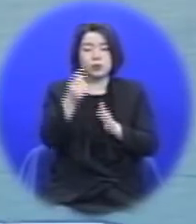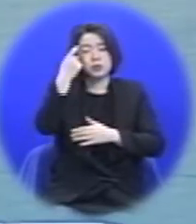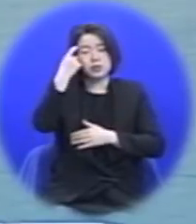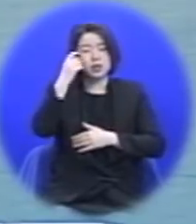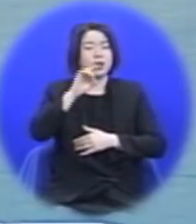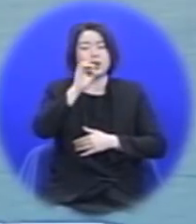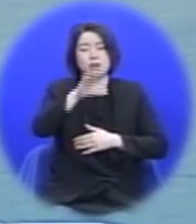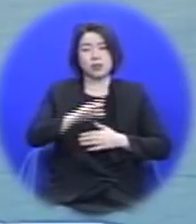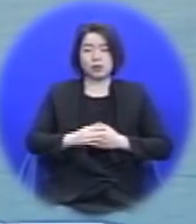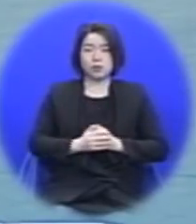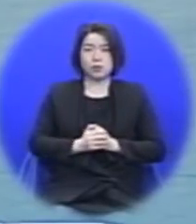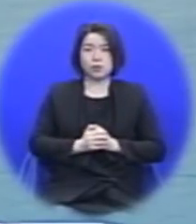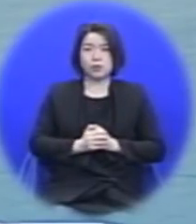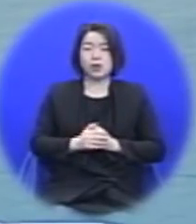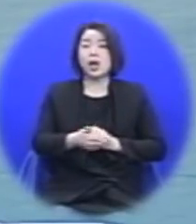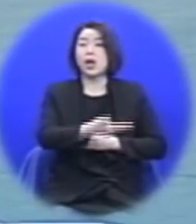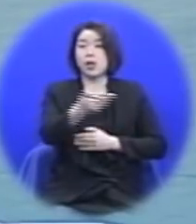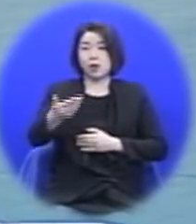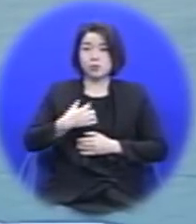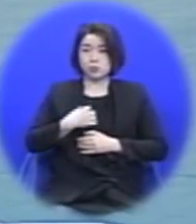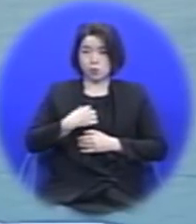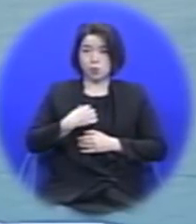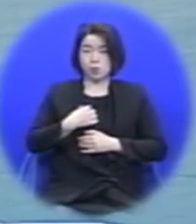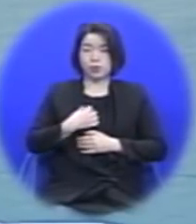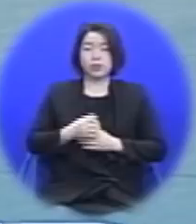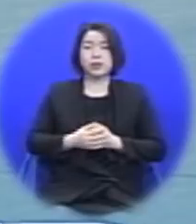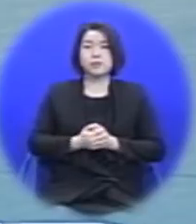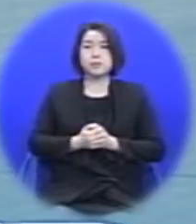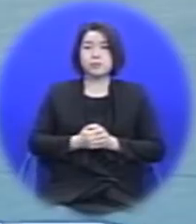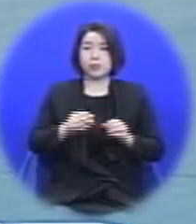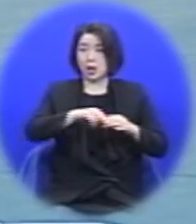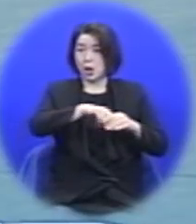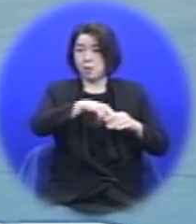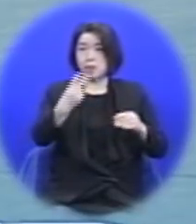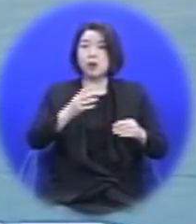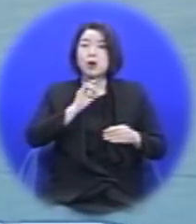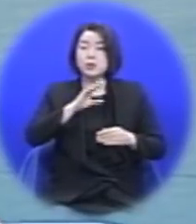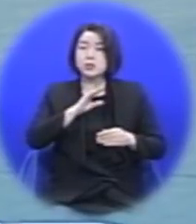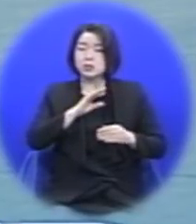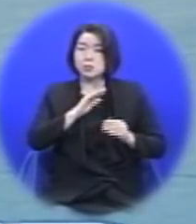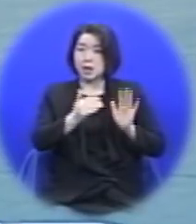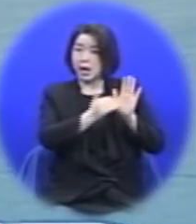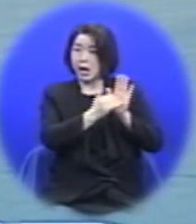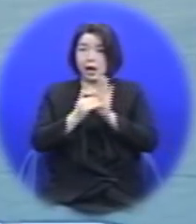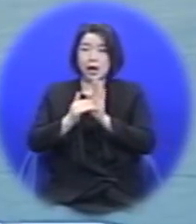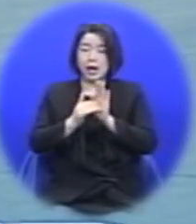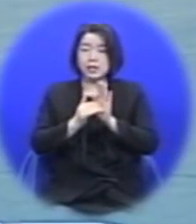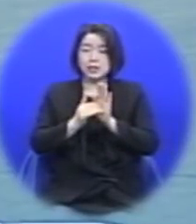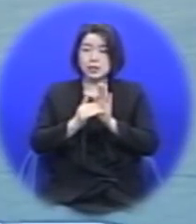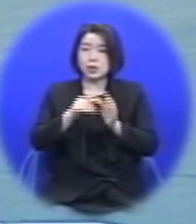됩니다. 여러분, 옷을 벌거벗은 것만 가리기 위해서 입습니까?